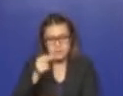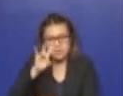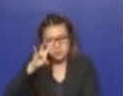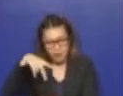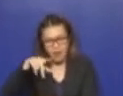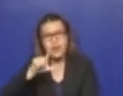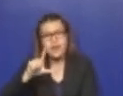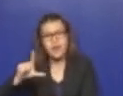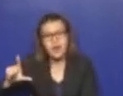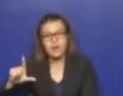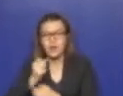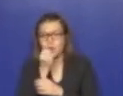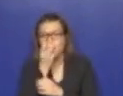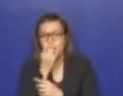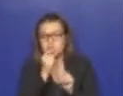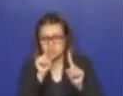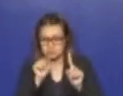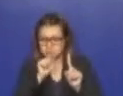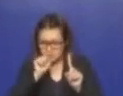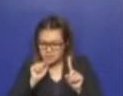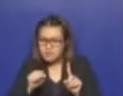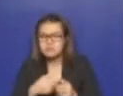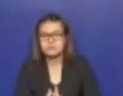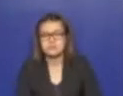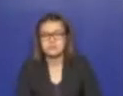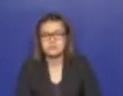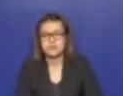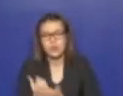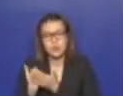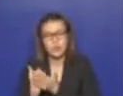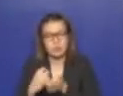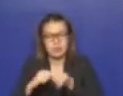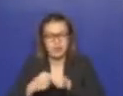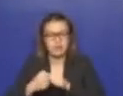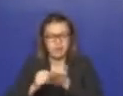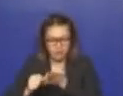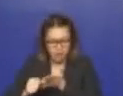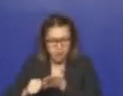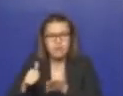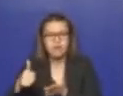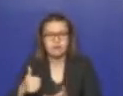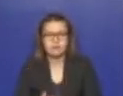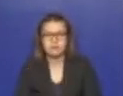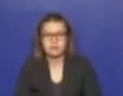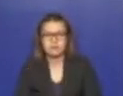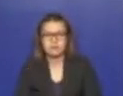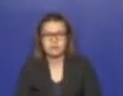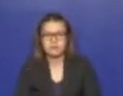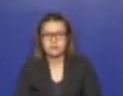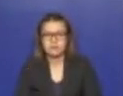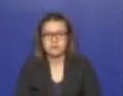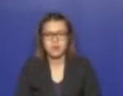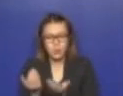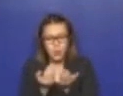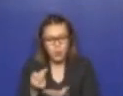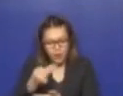อกเบี้ย 1% เนี่ยคงจะสามารถช่วยแก้ปัญหาให้ลูกหลานเข้าถึงการศึกษ